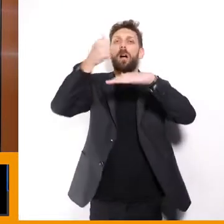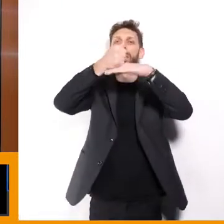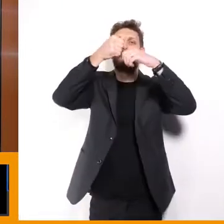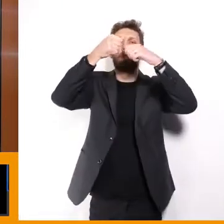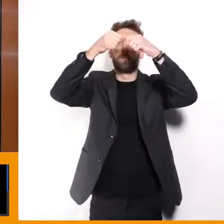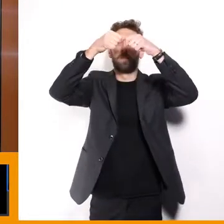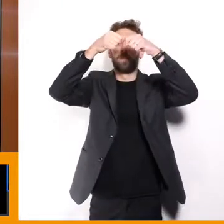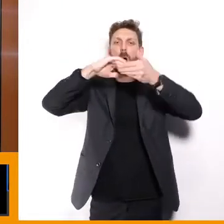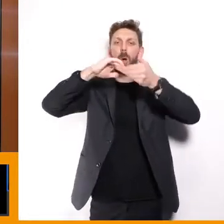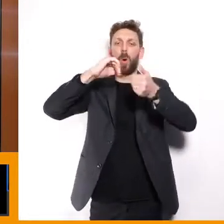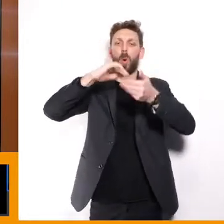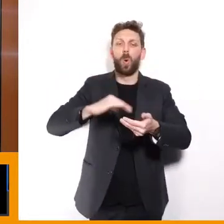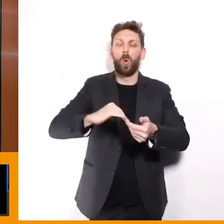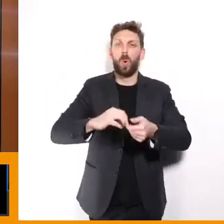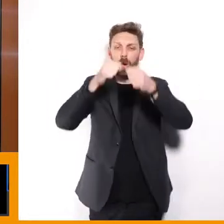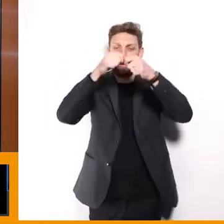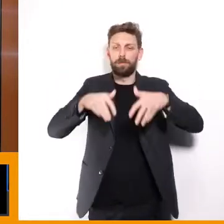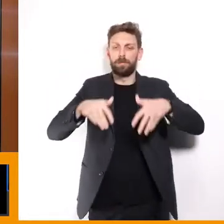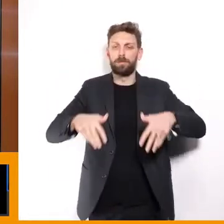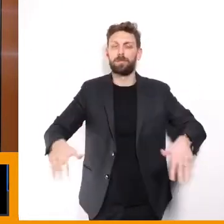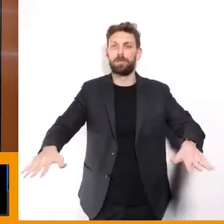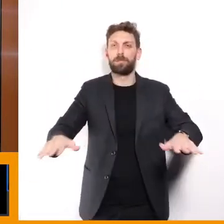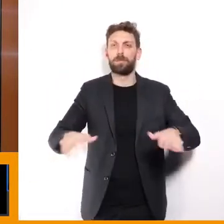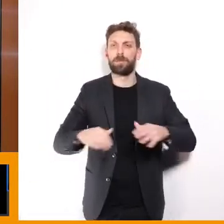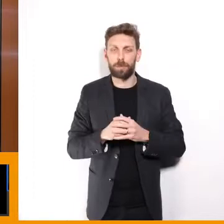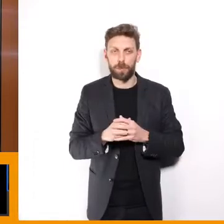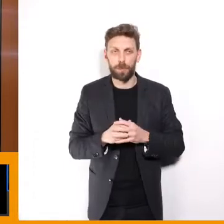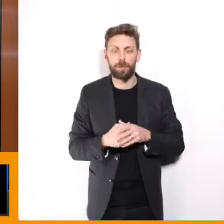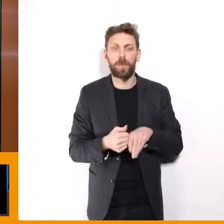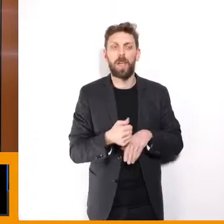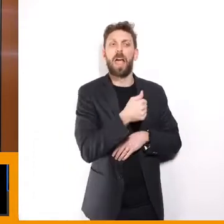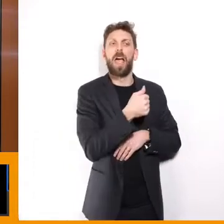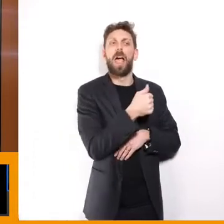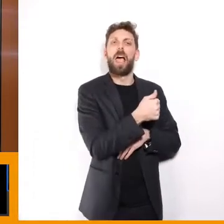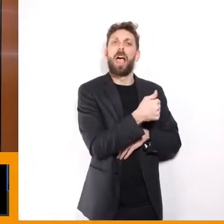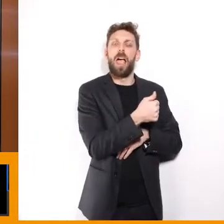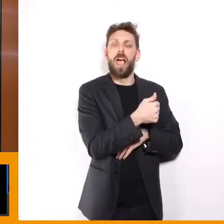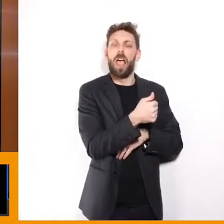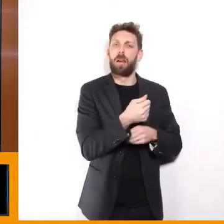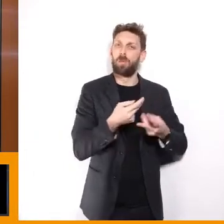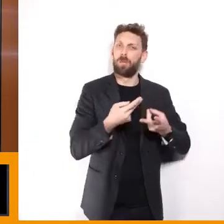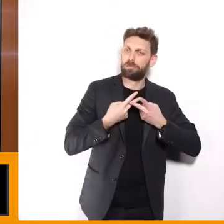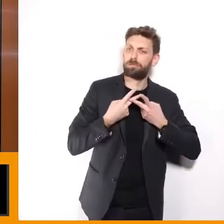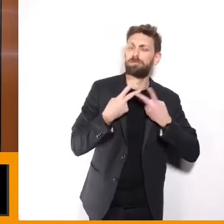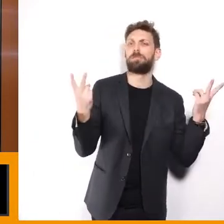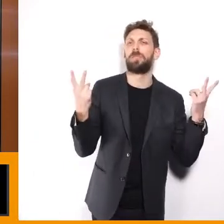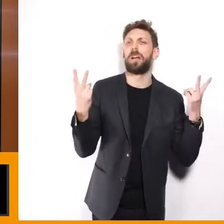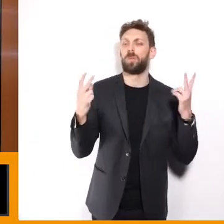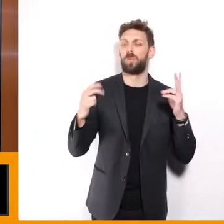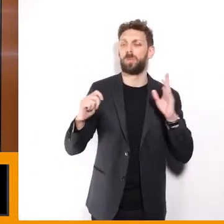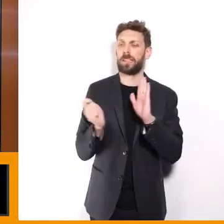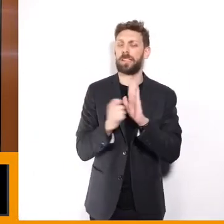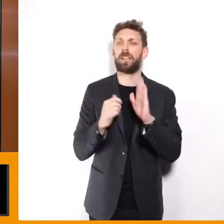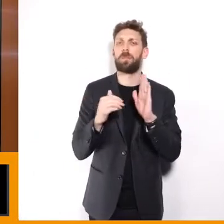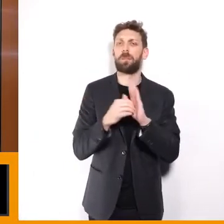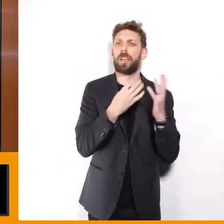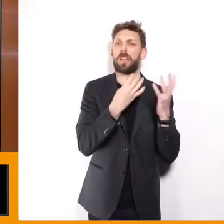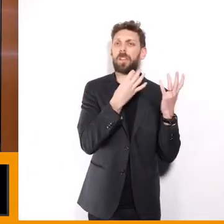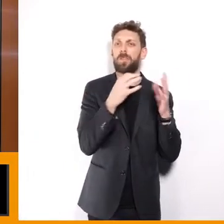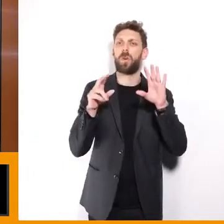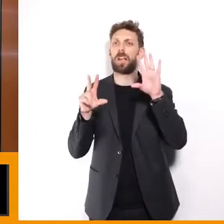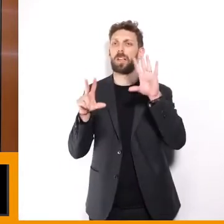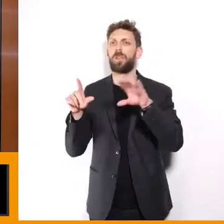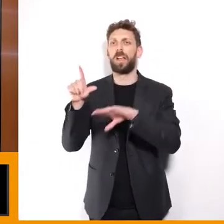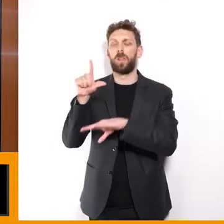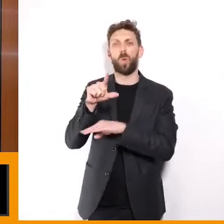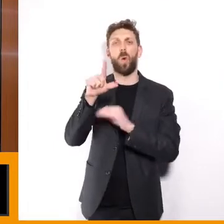puisqu'elle annonce vouloir faire les plus grandes lois de décentralisation depuis celle de 1982. Là encore, c'est